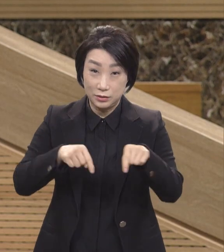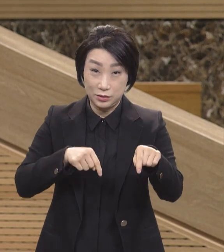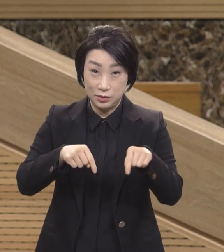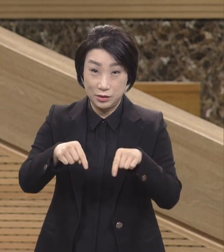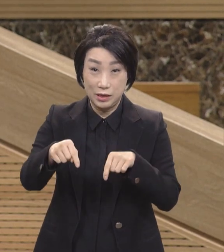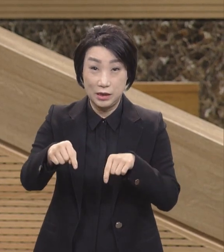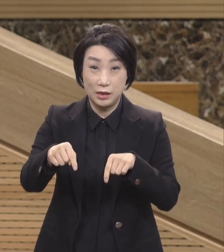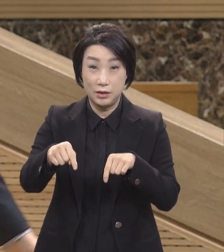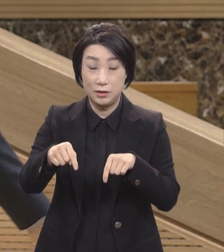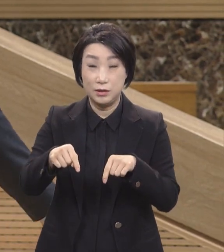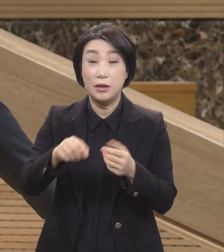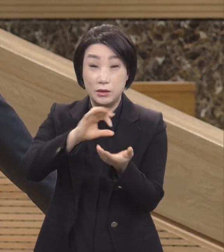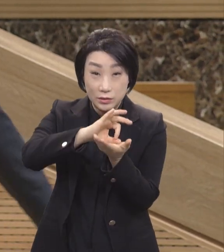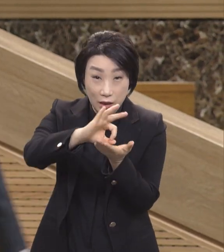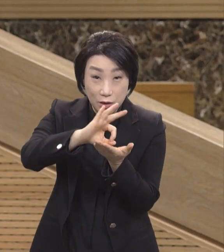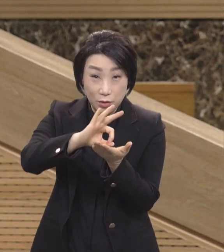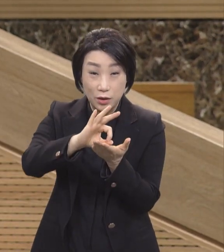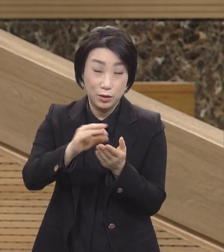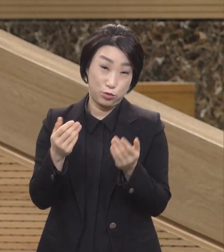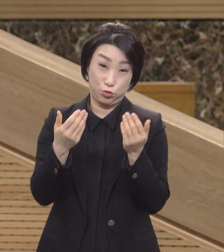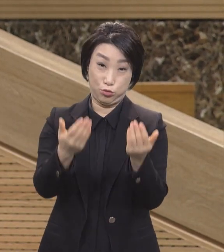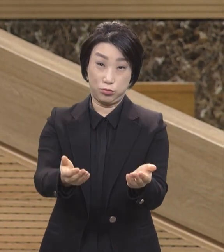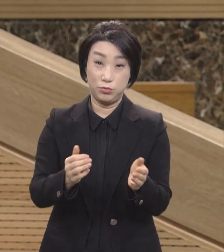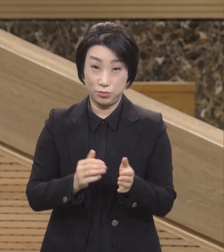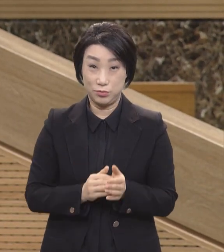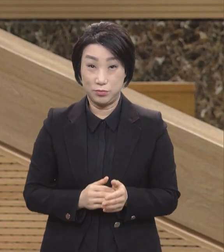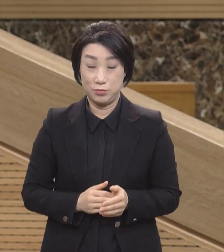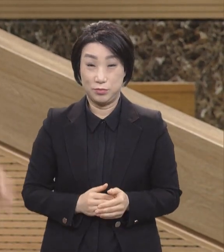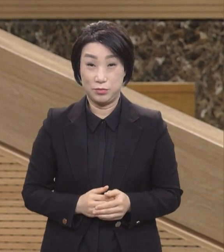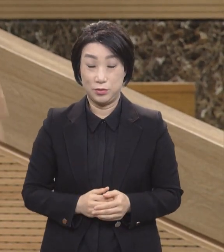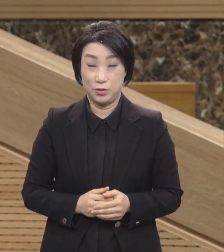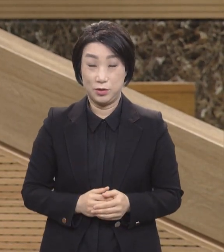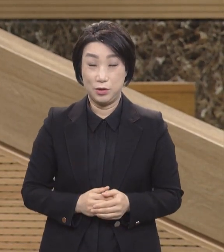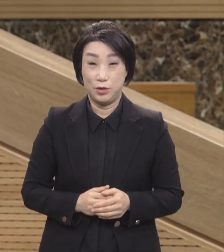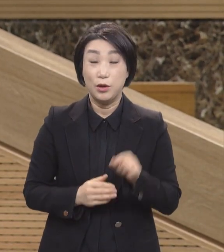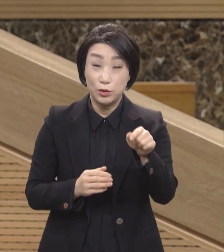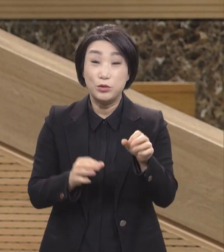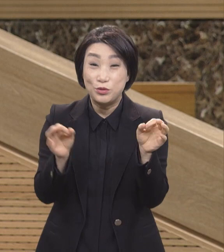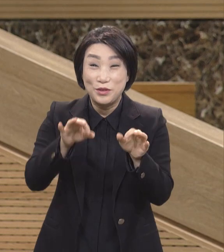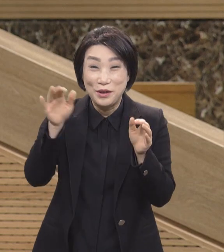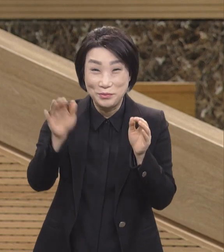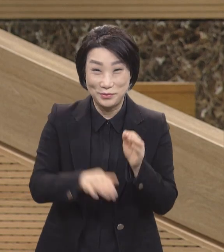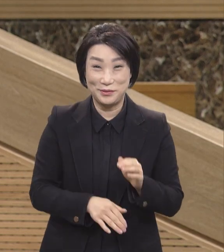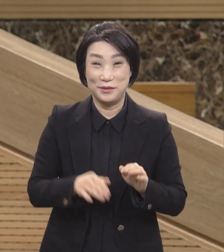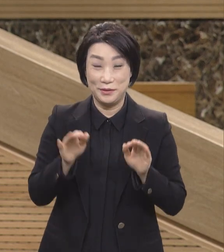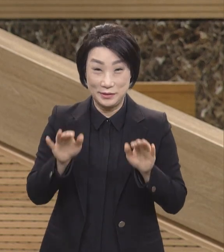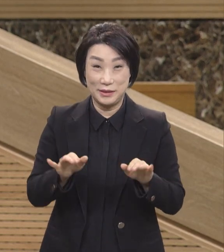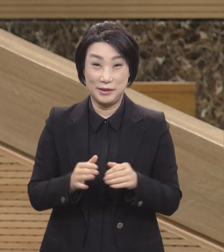다스려라, 사용해라 그랬대요. 그 순간부터